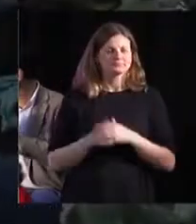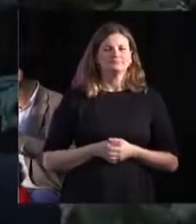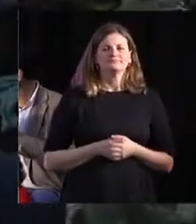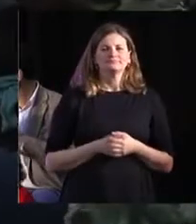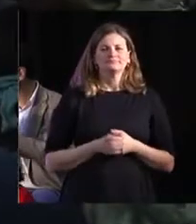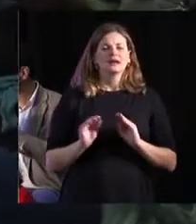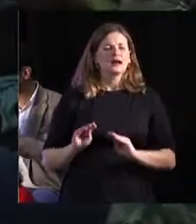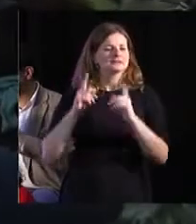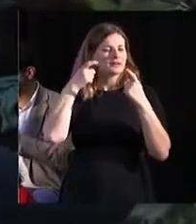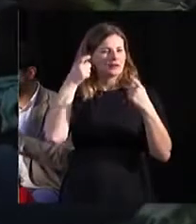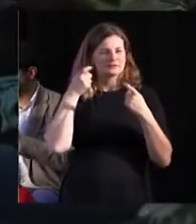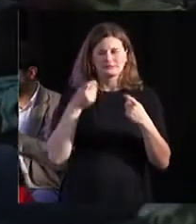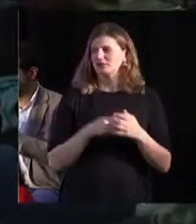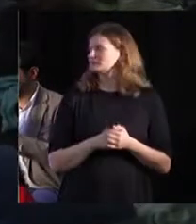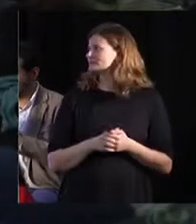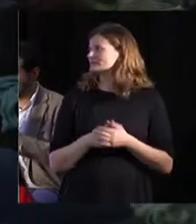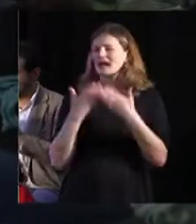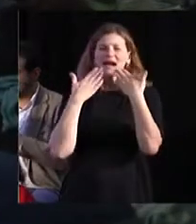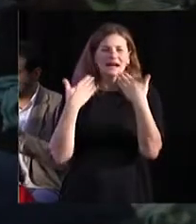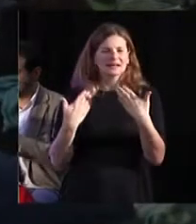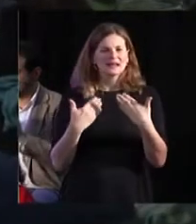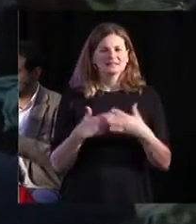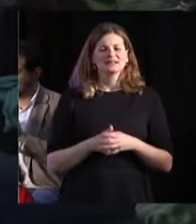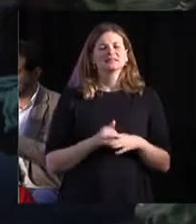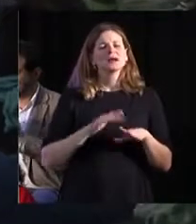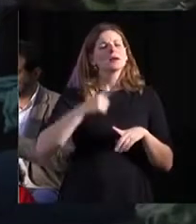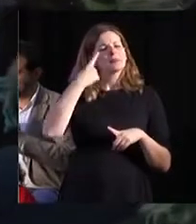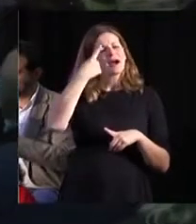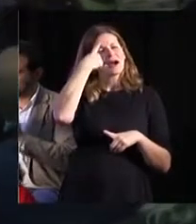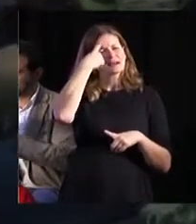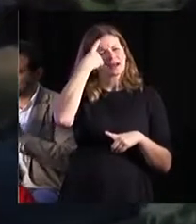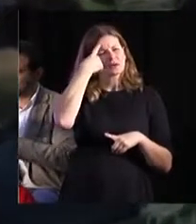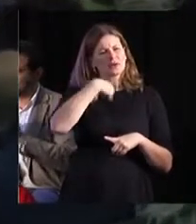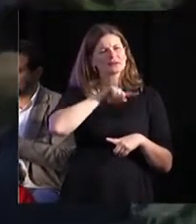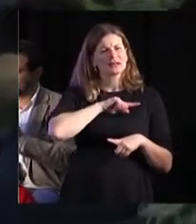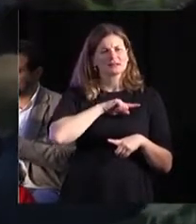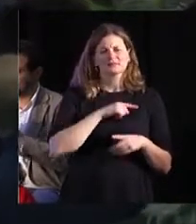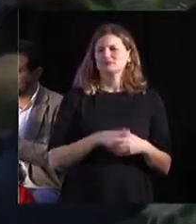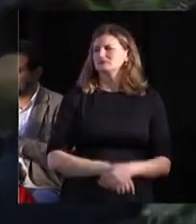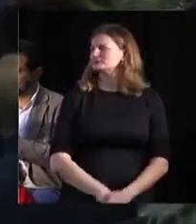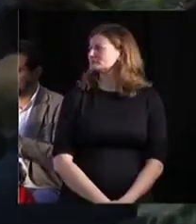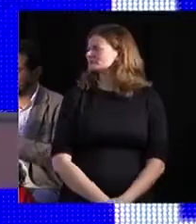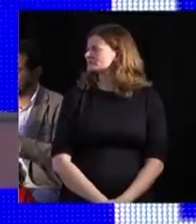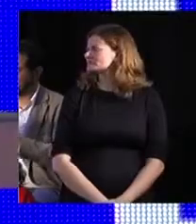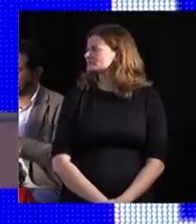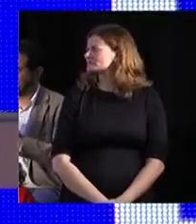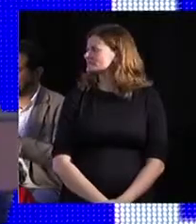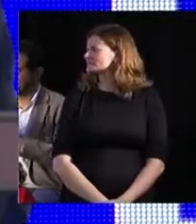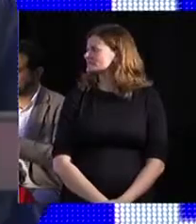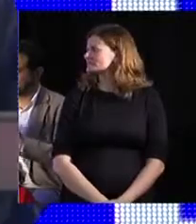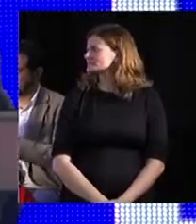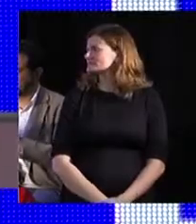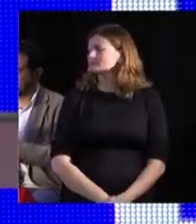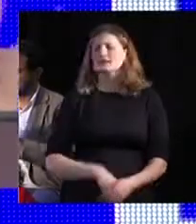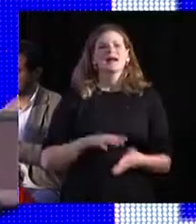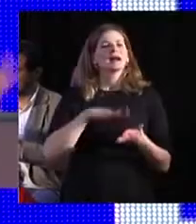estàs. Gràcies, Aina, per recordar-nos. Gràcies per ser una dona combativa